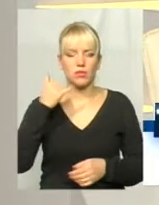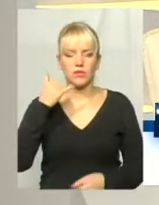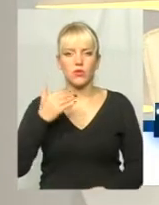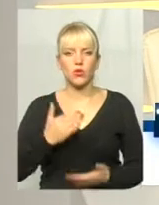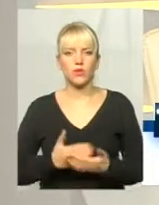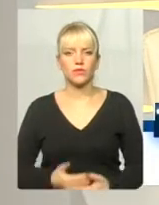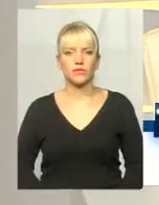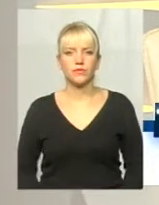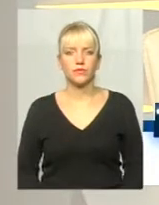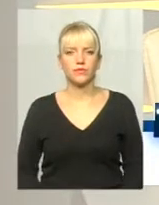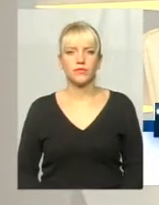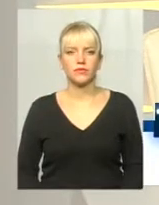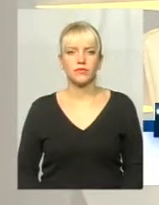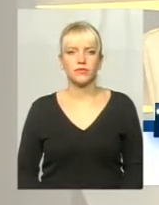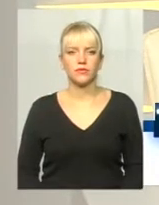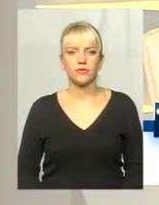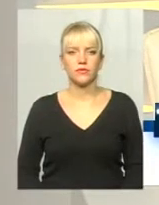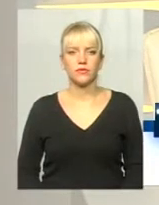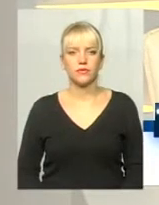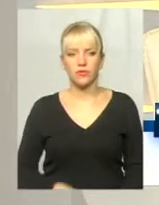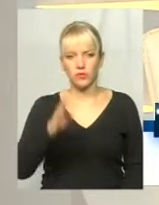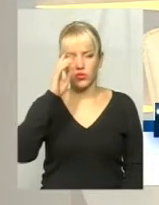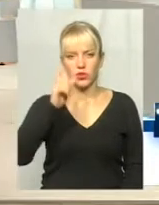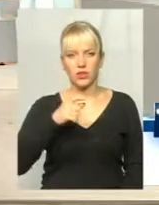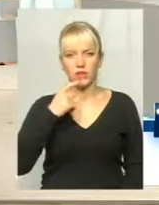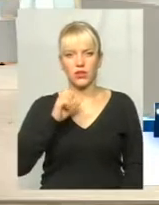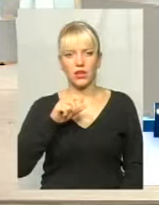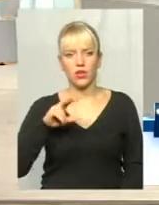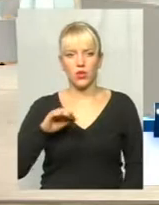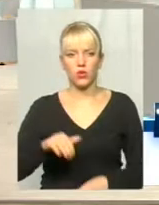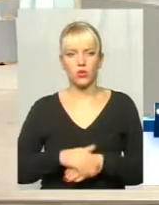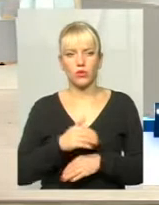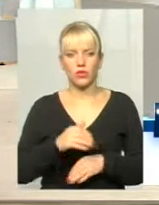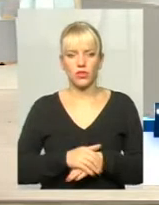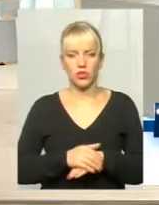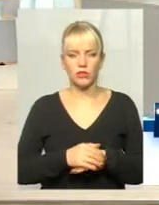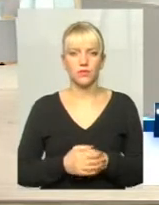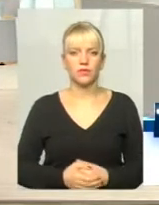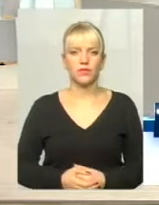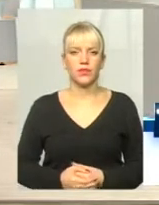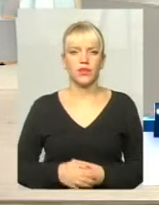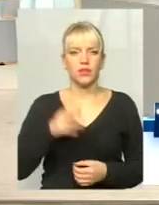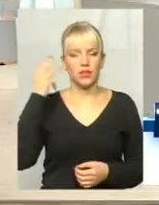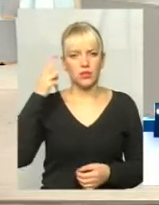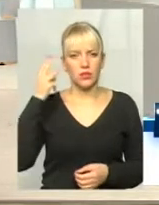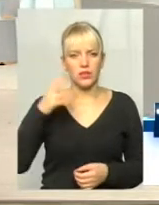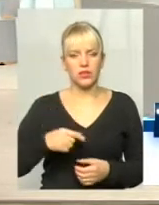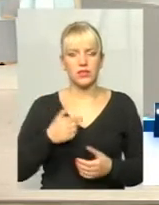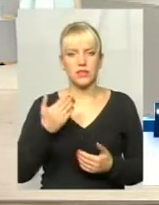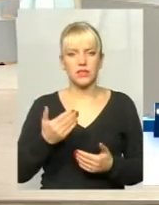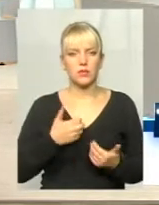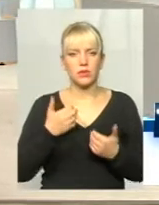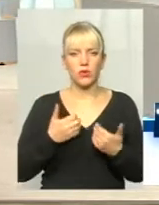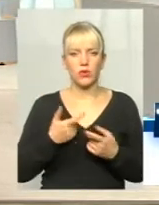слухаємо вас. Говоріть, будь ласка. Добрий вечір. Добрий вечір. Добрий вечір. Хмельницького вас беспокоїть. Скажіть,